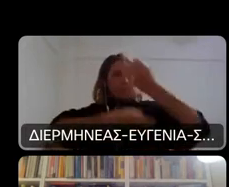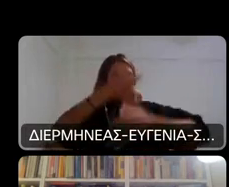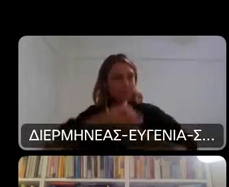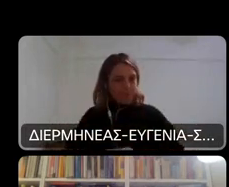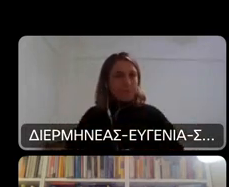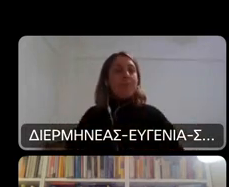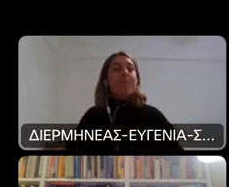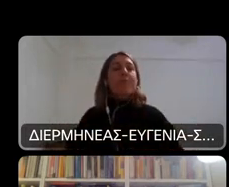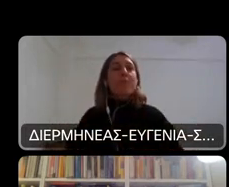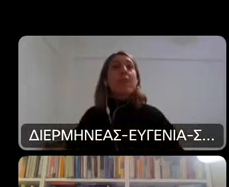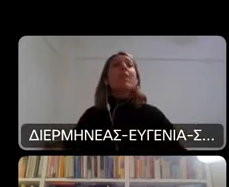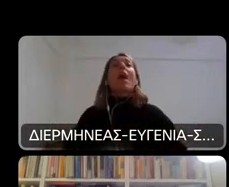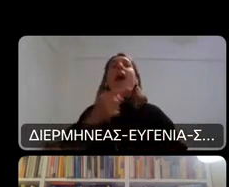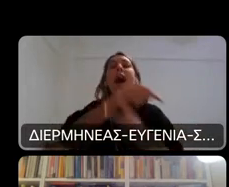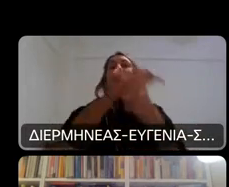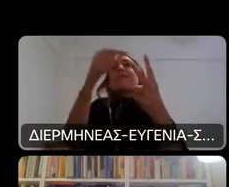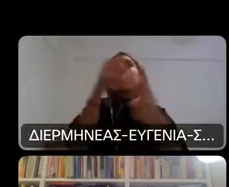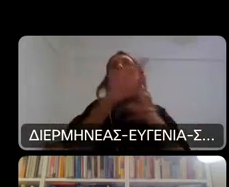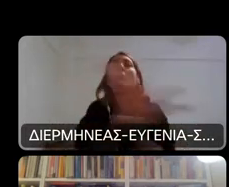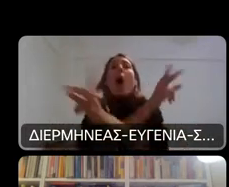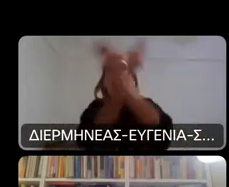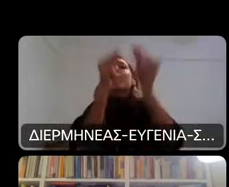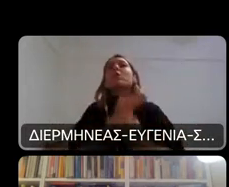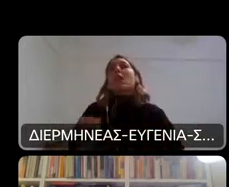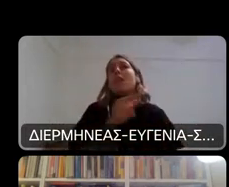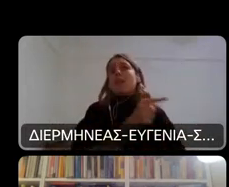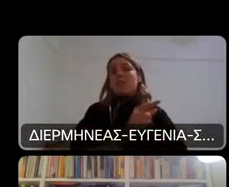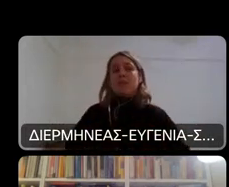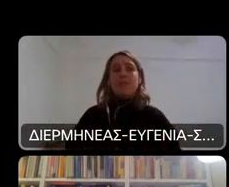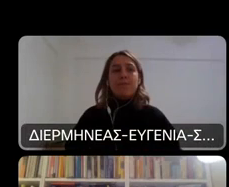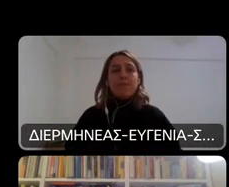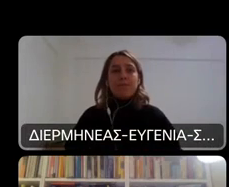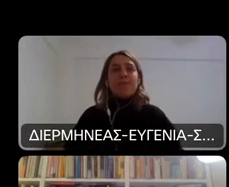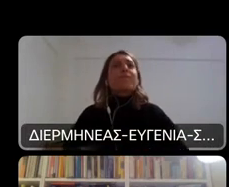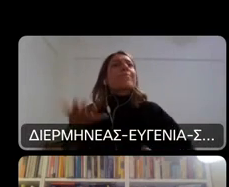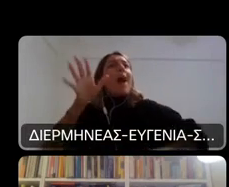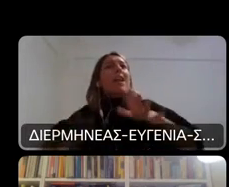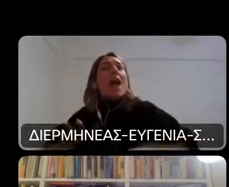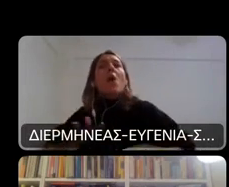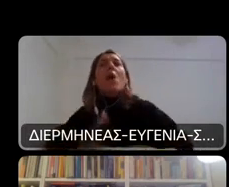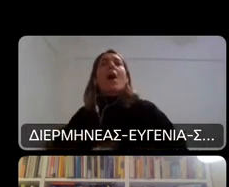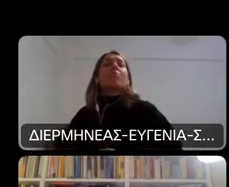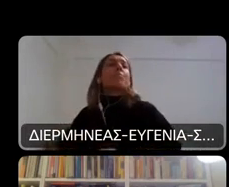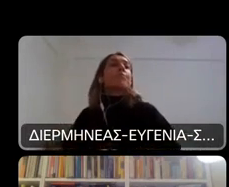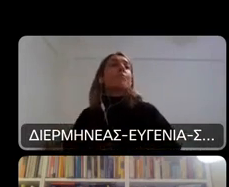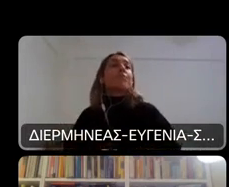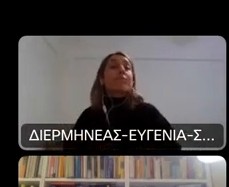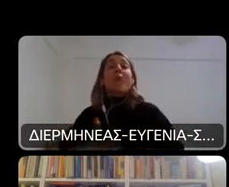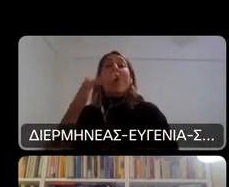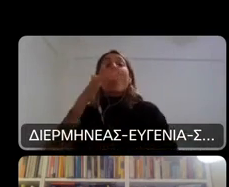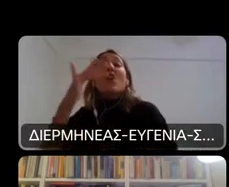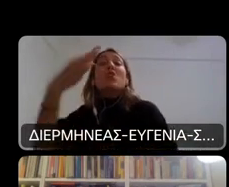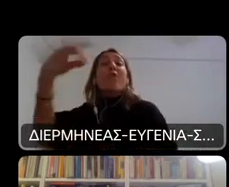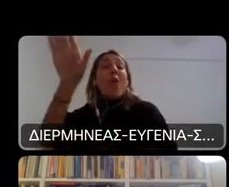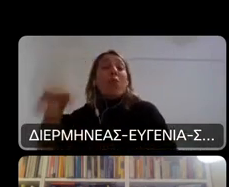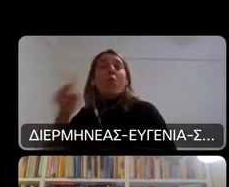τις συνέπειες τους σε σχέση με το πώς αντιλαμβανόμαστε και πώς αντιμετωπίζουμε τον γλωσσικό